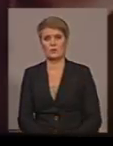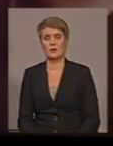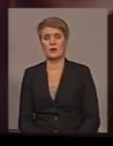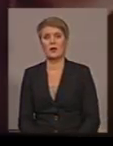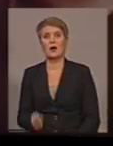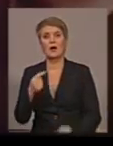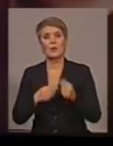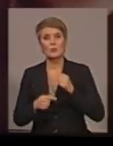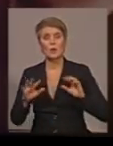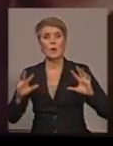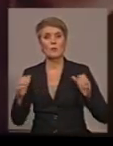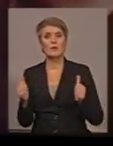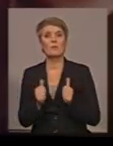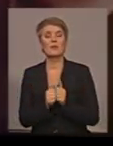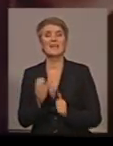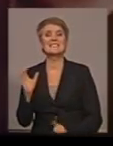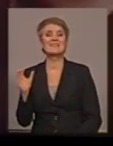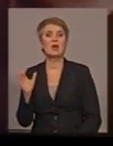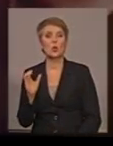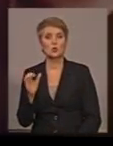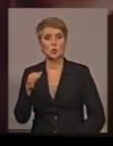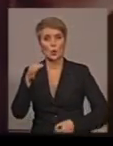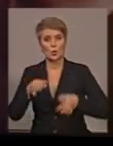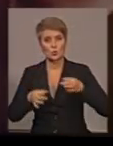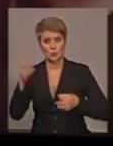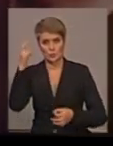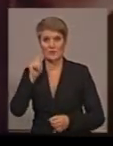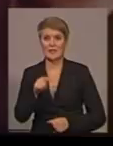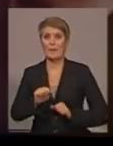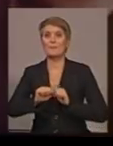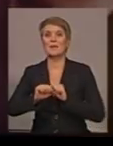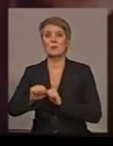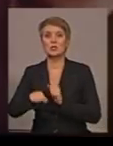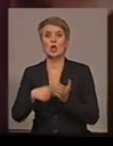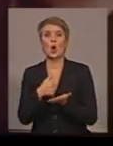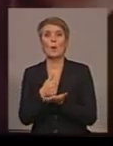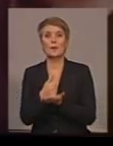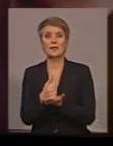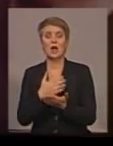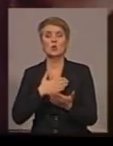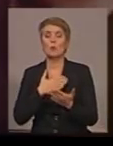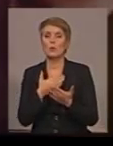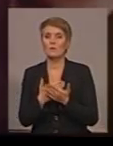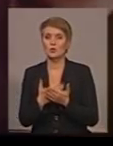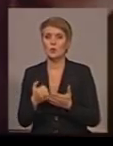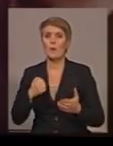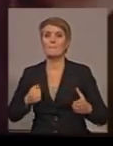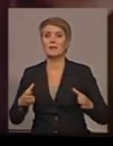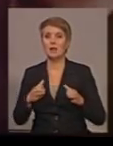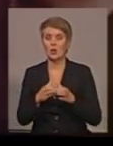І повертаємося до подій біля Святошинського суду в столиці. Там, нагадаю, прибічники командира добровольчого батальйону ОУН Миколи